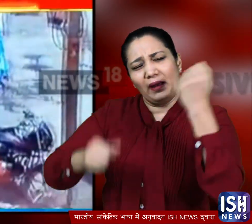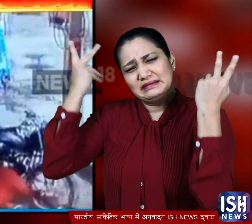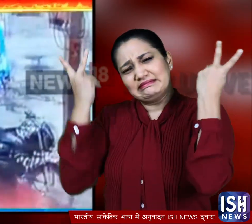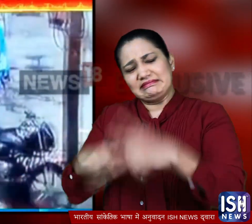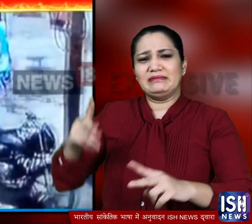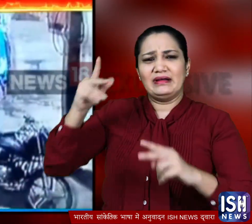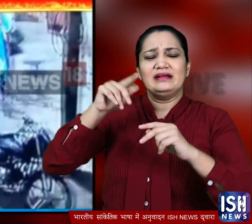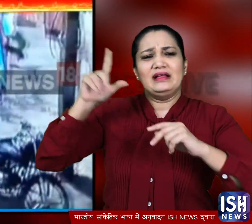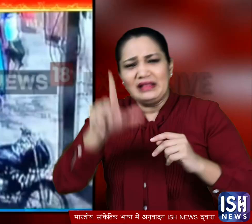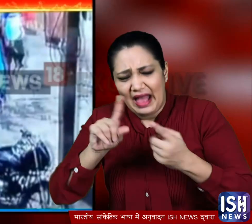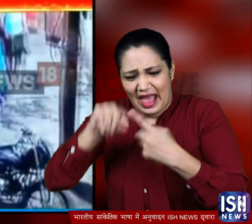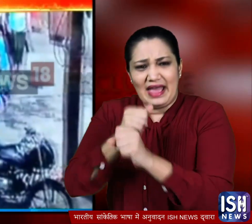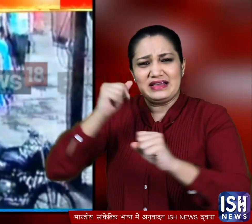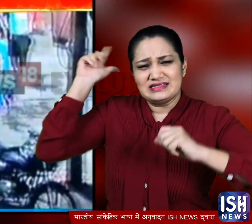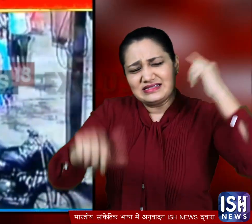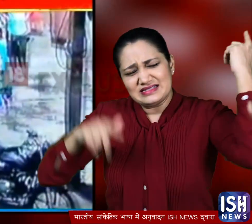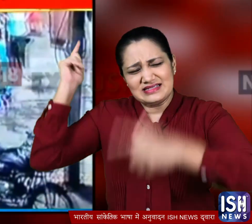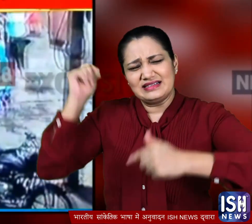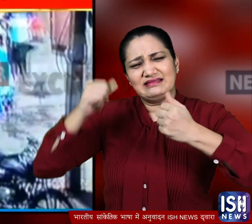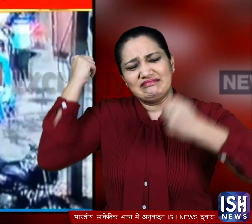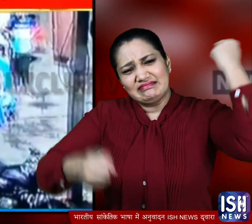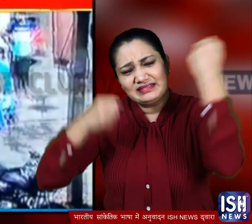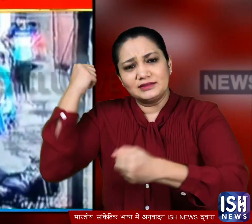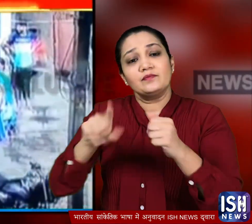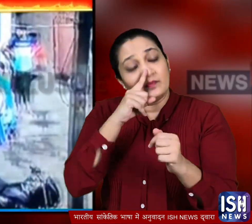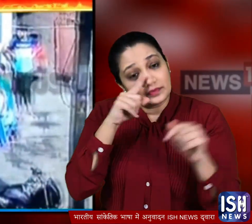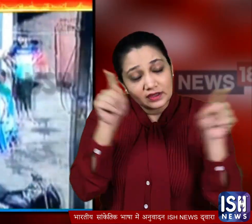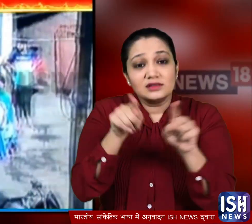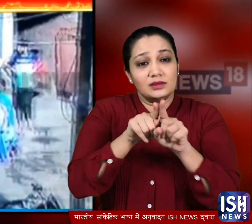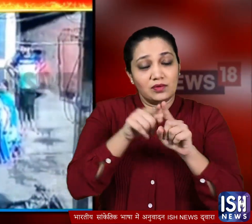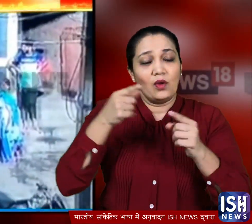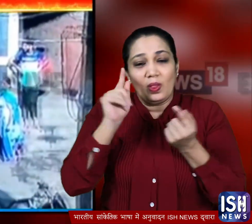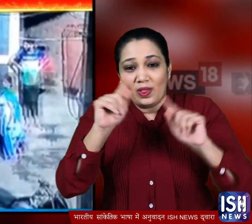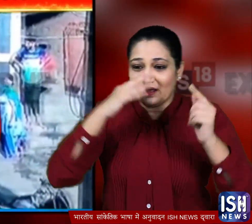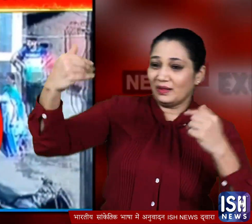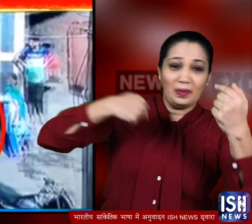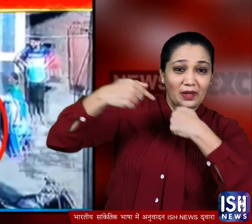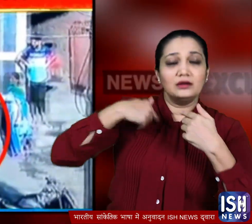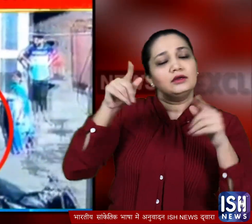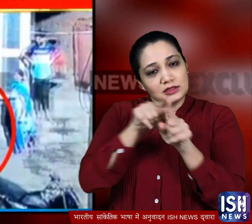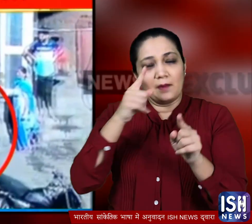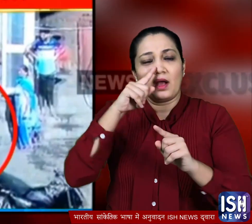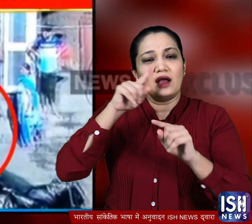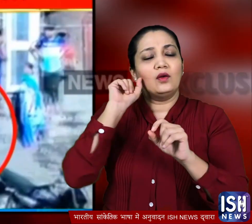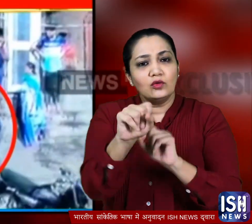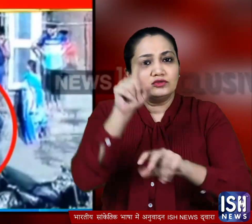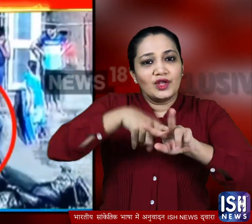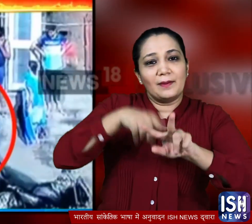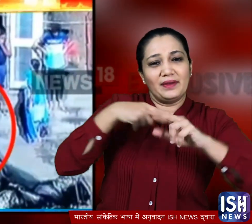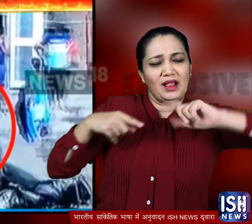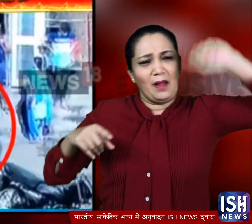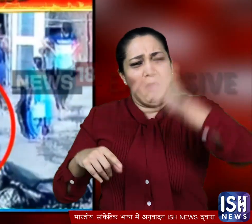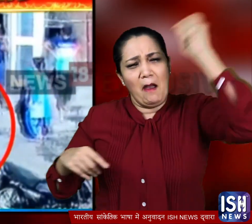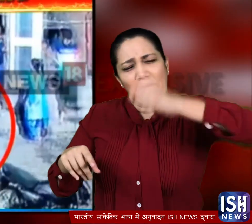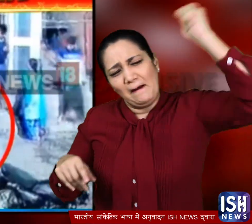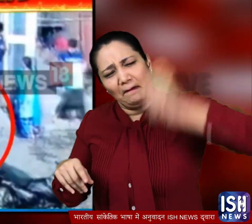पर ताबड़तोड़ लात और घूंसे बरसाते नजर आए। इस दौरान वो लड़की भी मैदान में कूद पड़ी, जिससे छेड़छाड़ का आरोप उस लड़के पर लगा था। वो भी अपनी